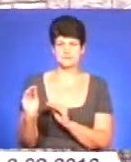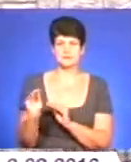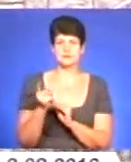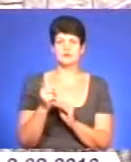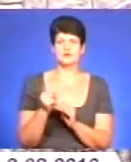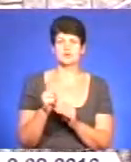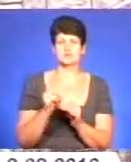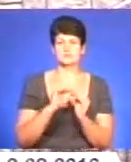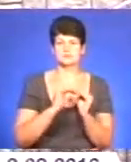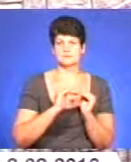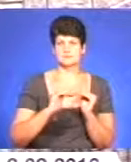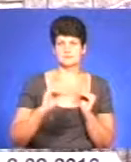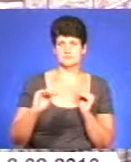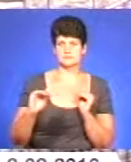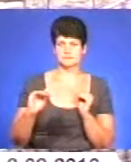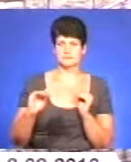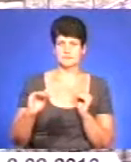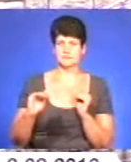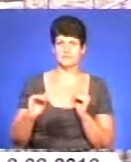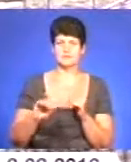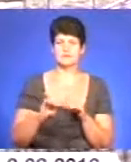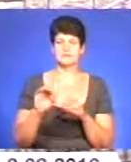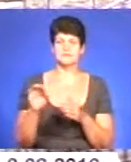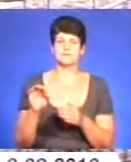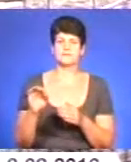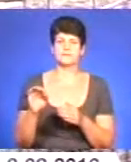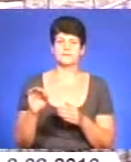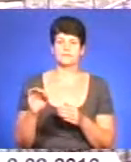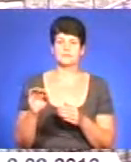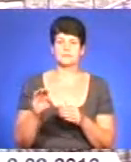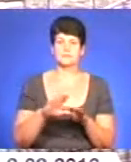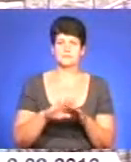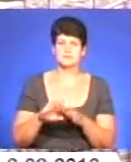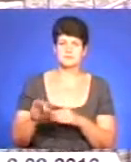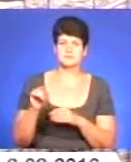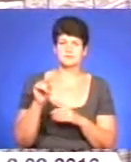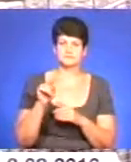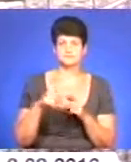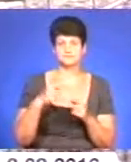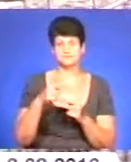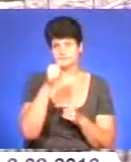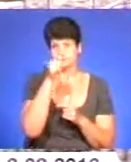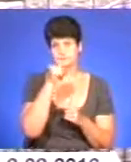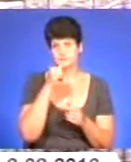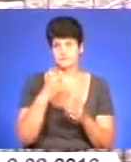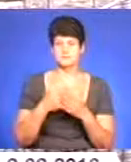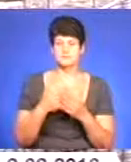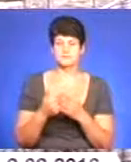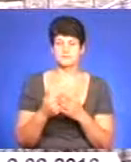защебнити зверху зразу ж після розкопки. І після того, де за місяць часу, як вже казав,